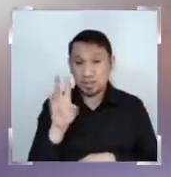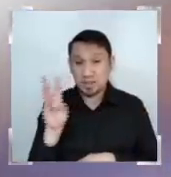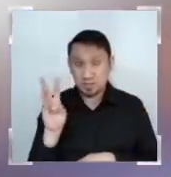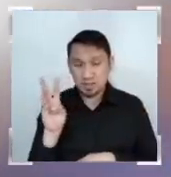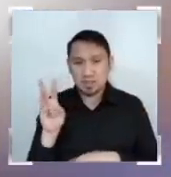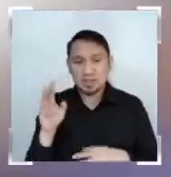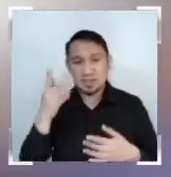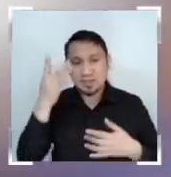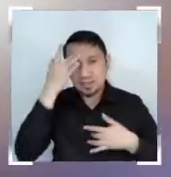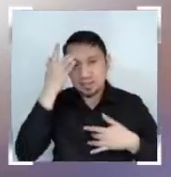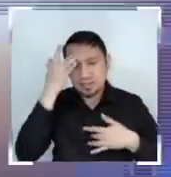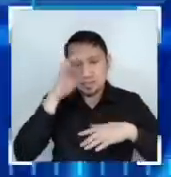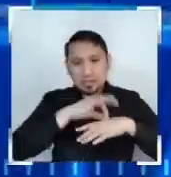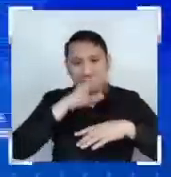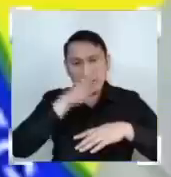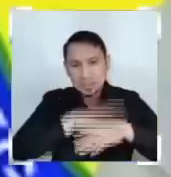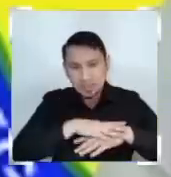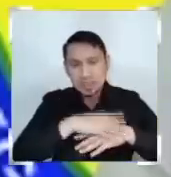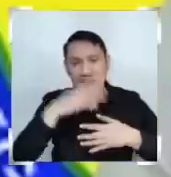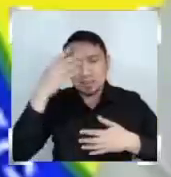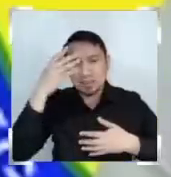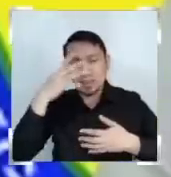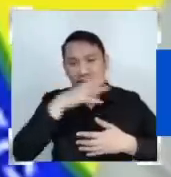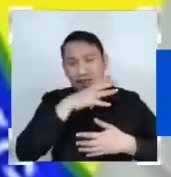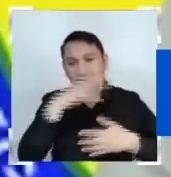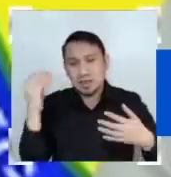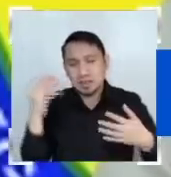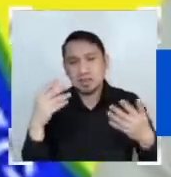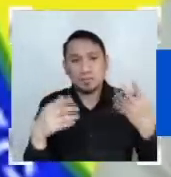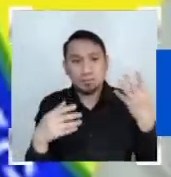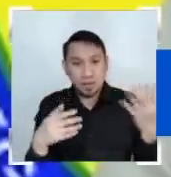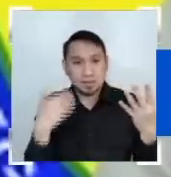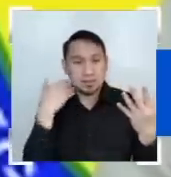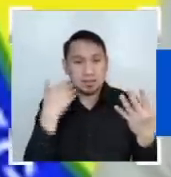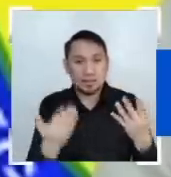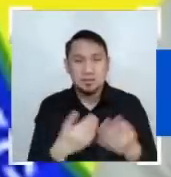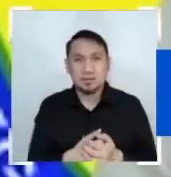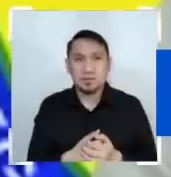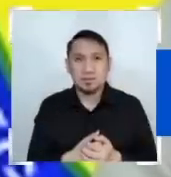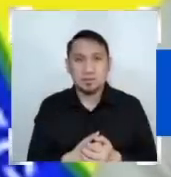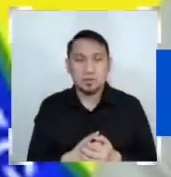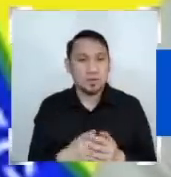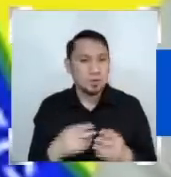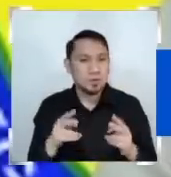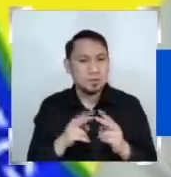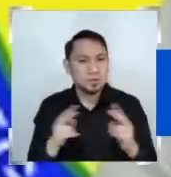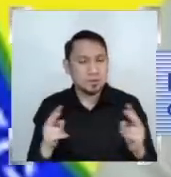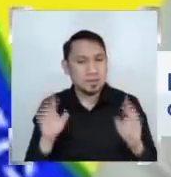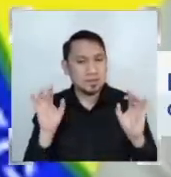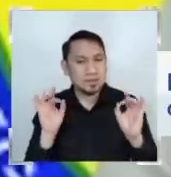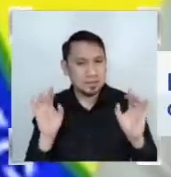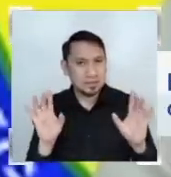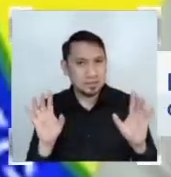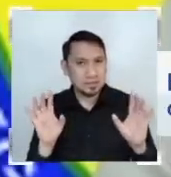sa ospital at 4 ang nasawi. Talagang nakakaalarma na itong tumataas na